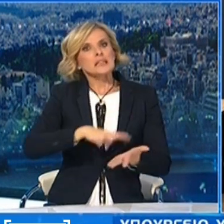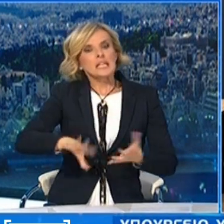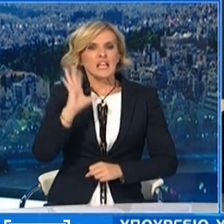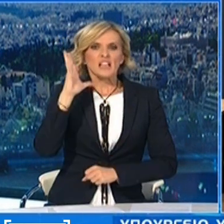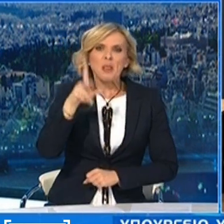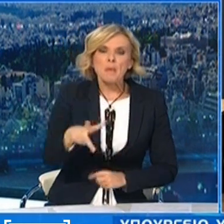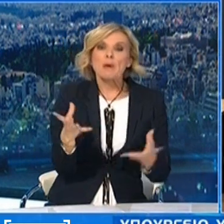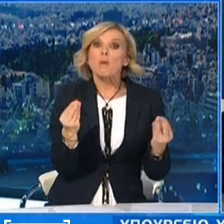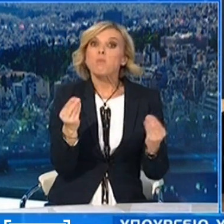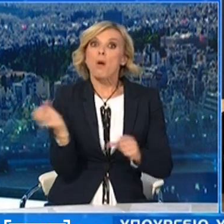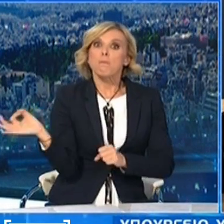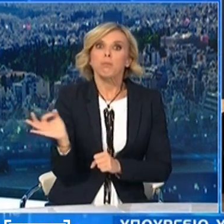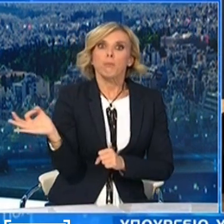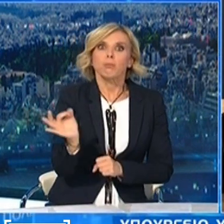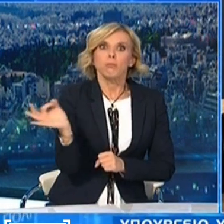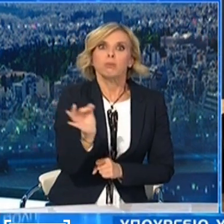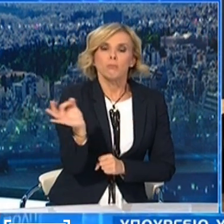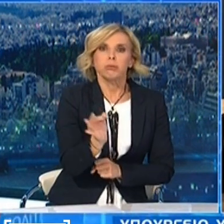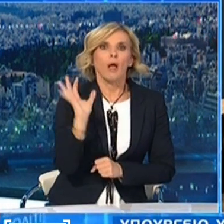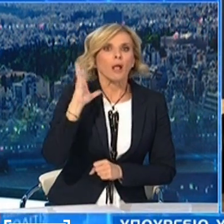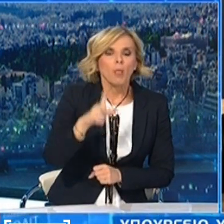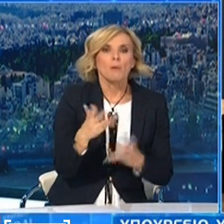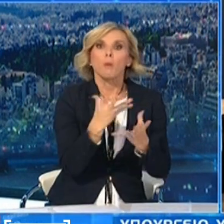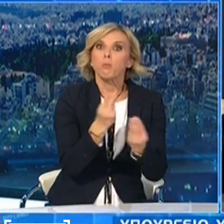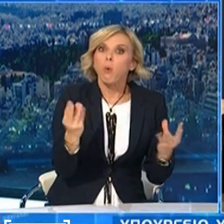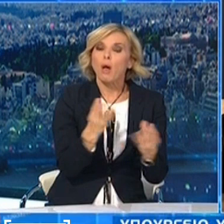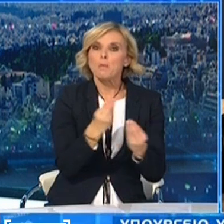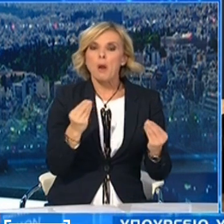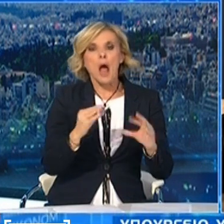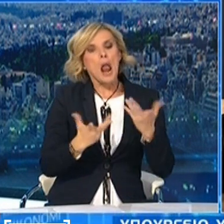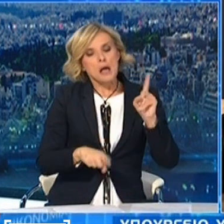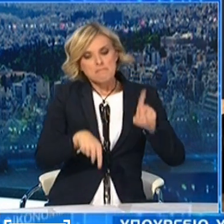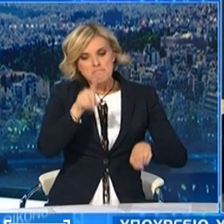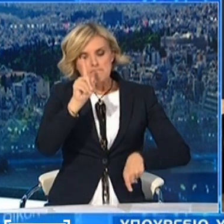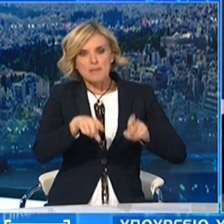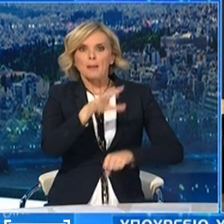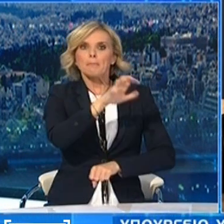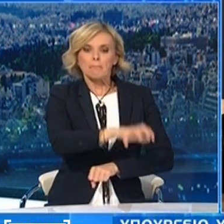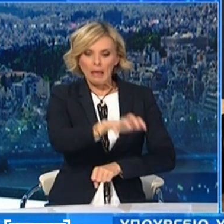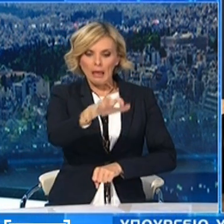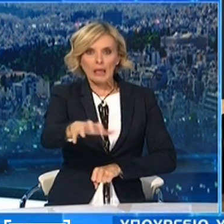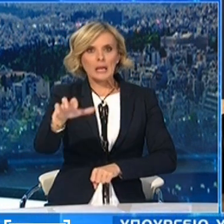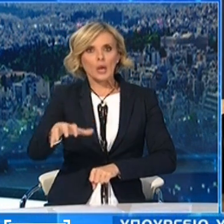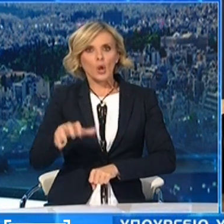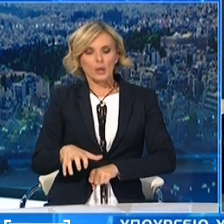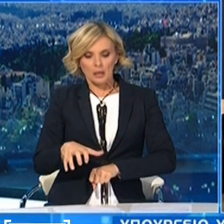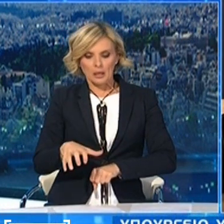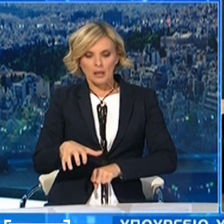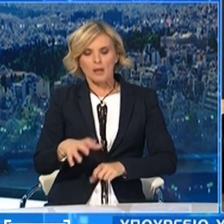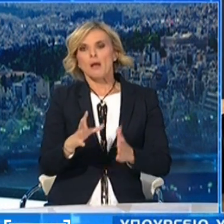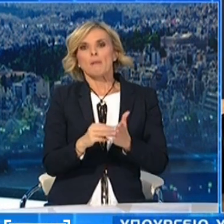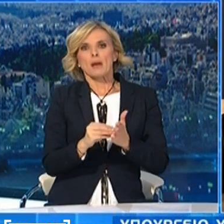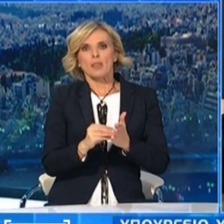καθημερινά κρούσματα περίπου στο ίδιο επίπεδο, υπάρχουν περιοχές όπου εκεί που έχει μονοψήφιο πάει σε